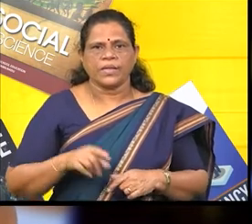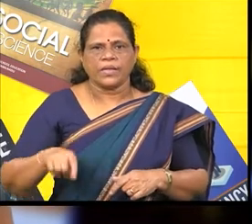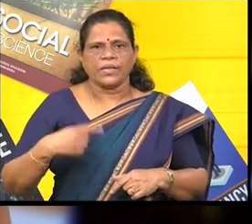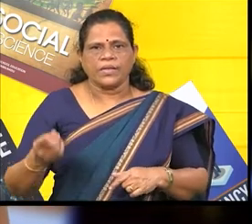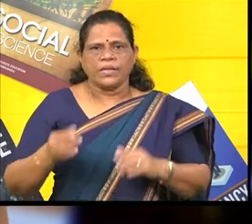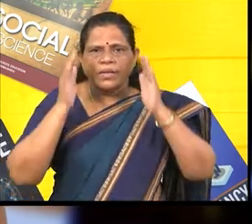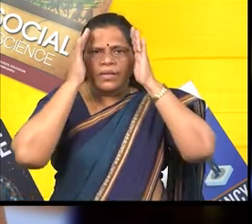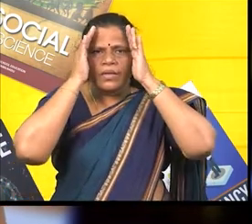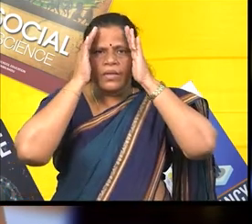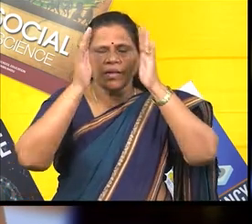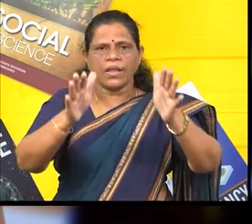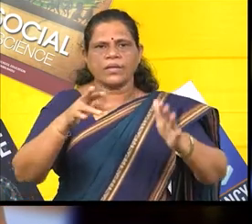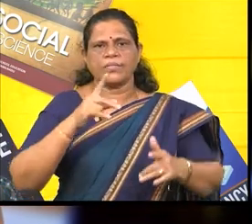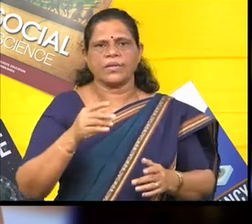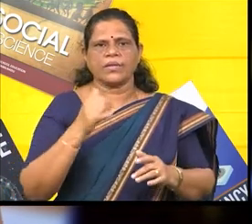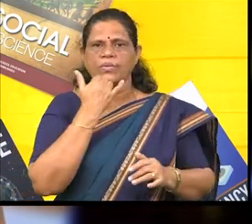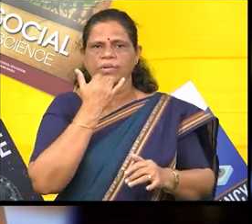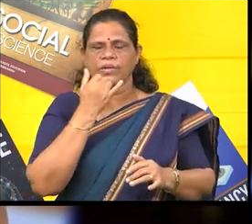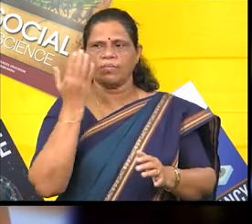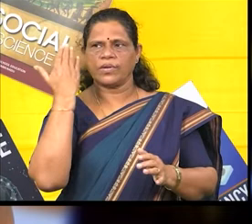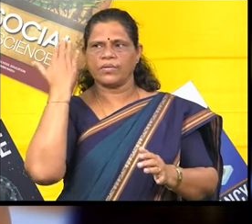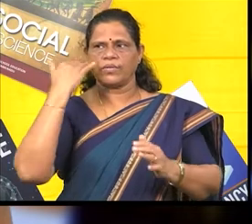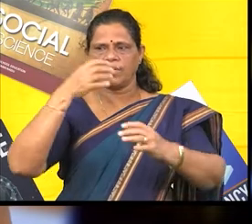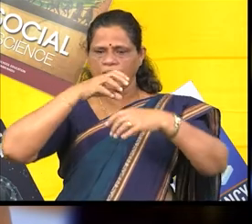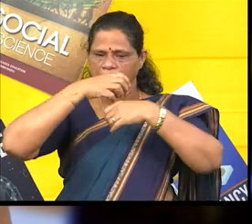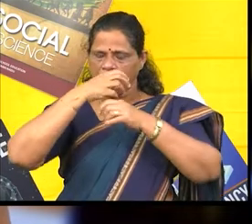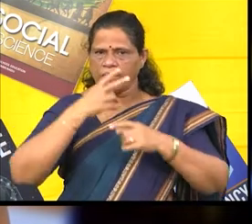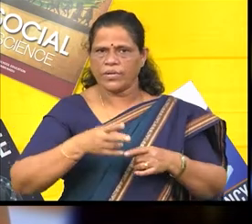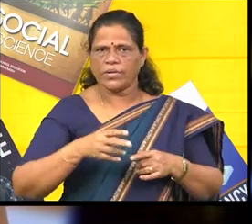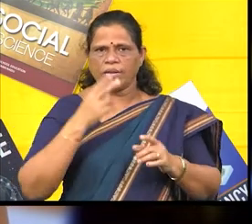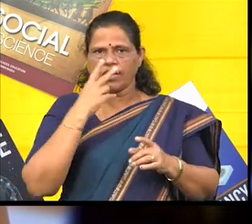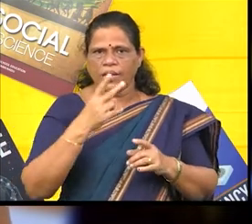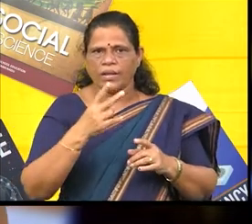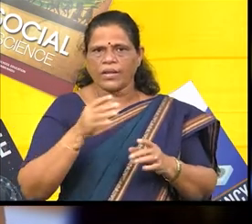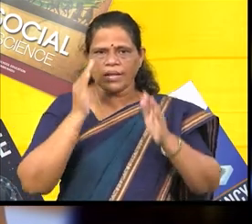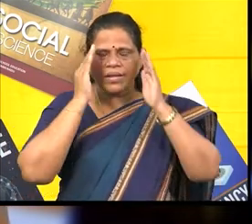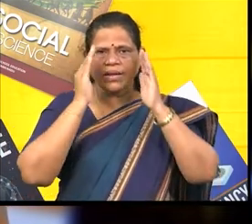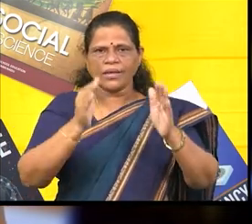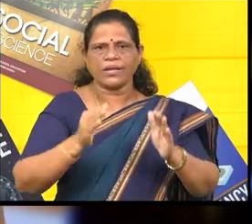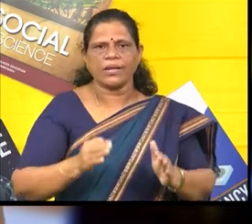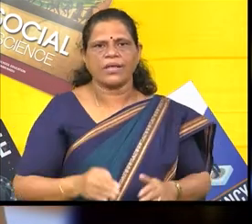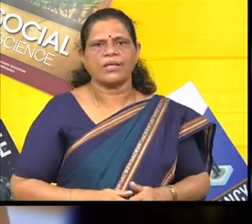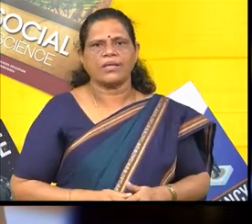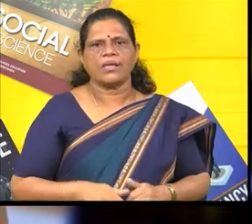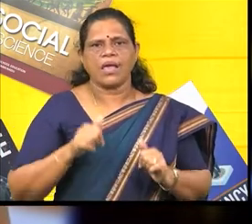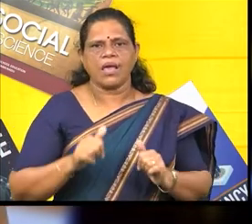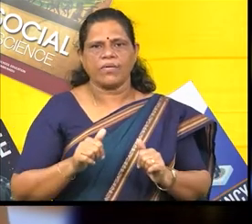சரி, இதனுடைய இலக்குகள் என்ன, குற்ற பின்னணியினுடைய ஆய்வில் இந்த வேதியியல் ஆய்வாளர்கள் அவர்களுடைய இலக்கு என்ன,